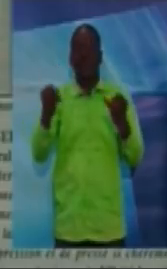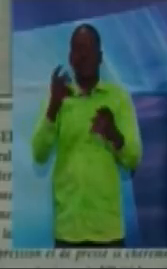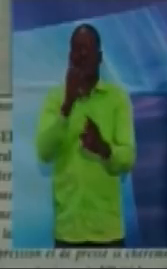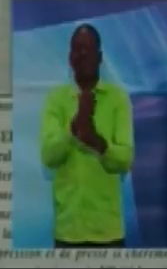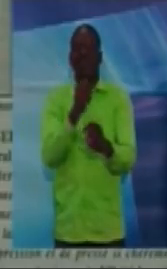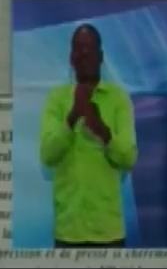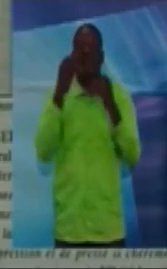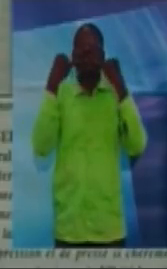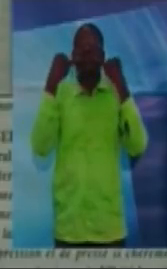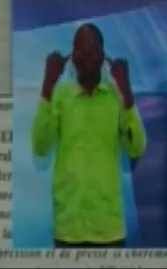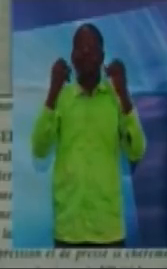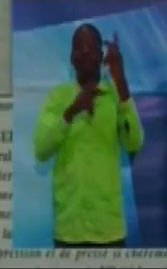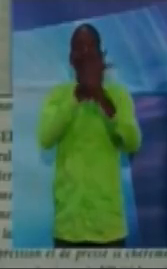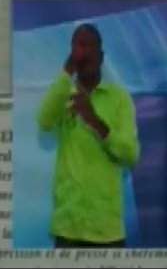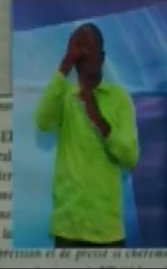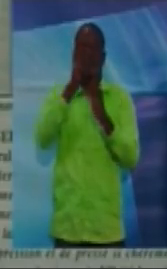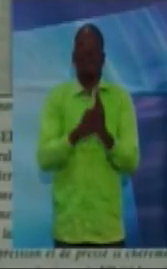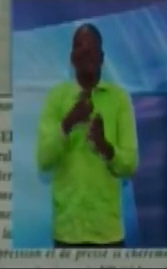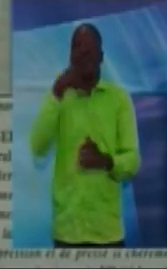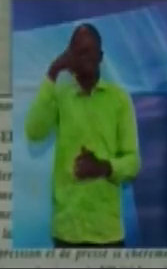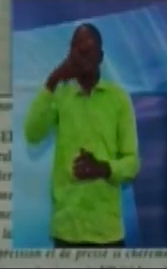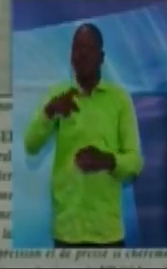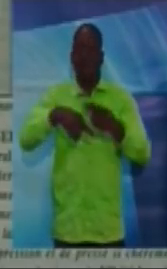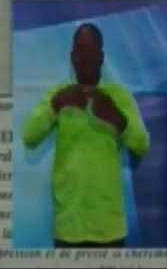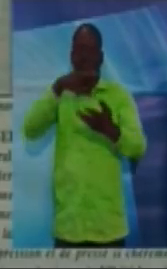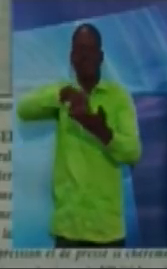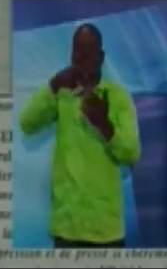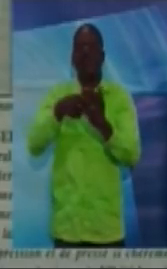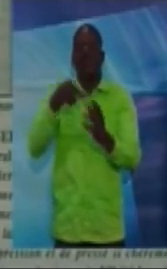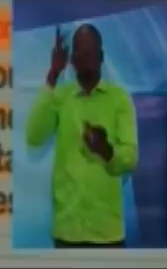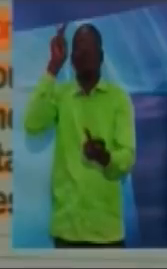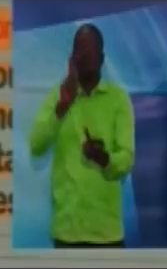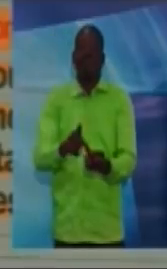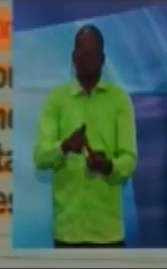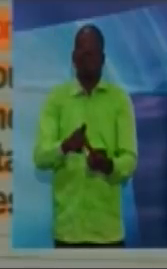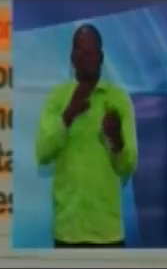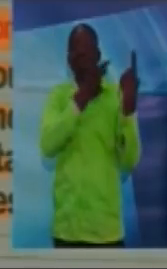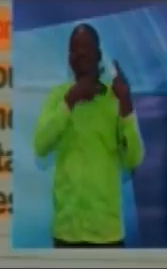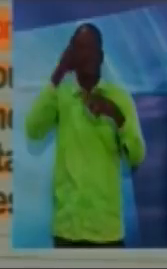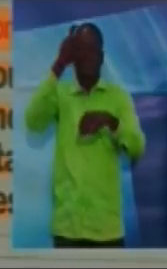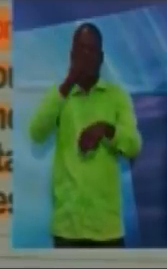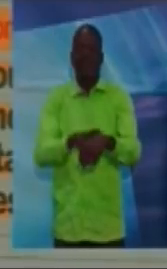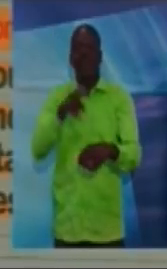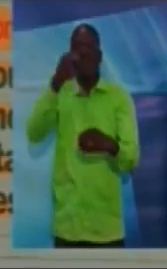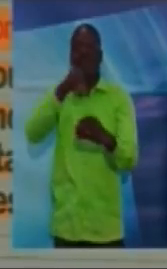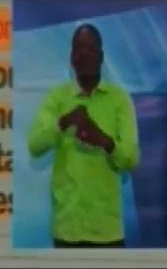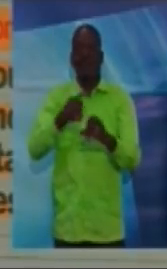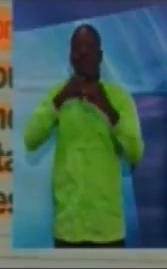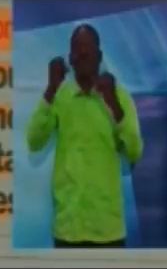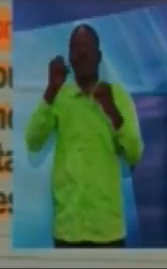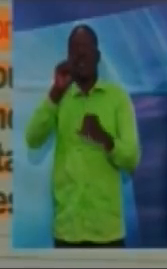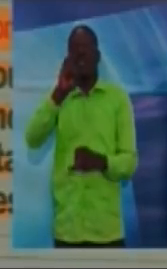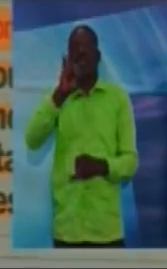travail d'information des populations doit aller dans le sens de la positivité. Pendant ce temps, dans le quotidien d'État